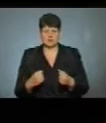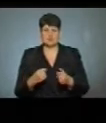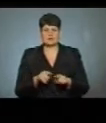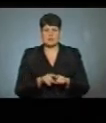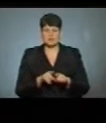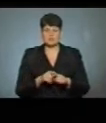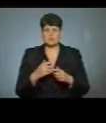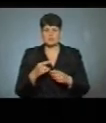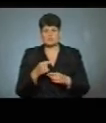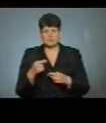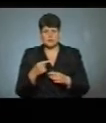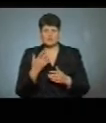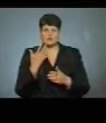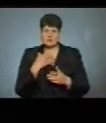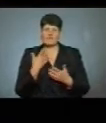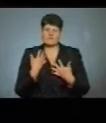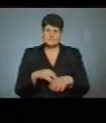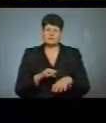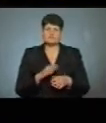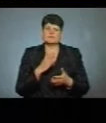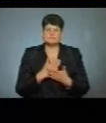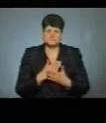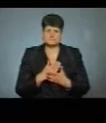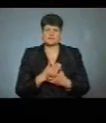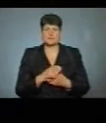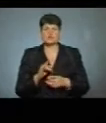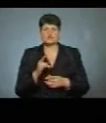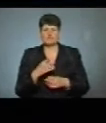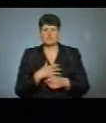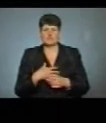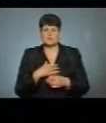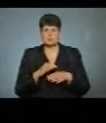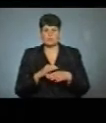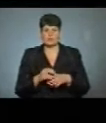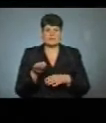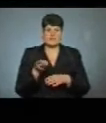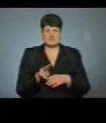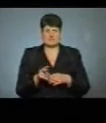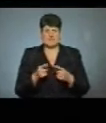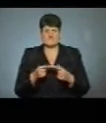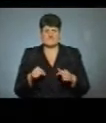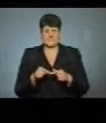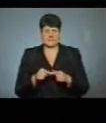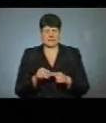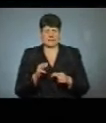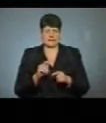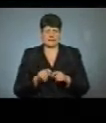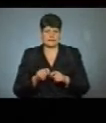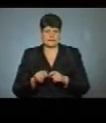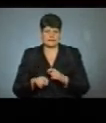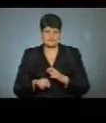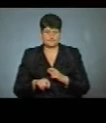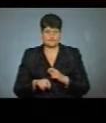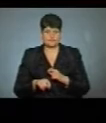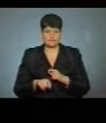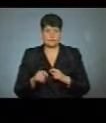вона вже захворіла. Але антитіла ще не виробилися. Чому важливо проводити обидва види тестів, пояснює лікарка-інфекціоніст. На